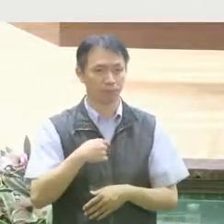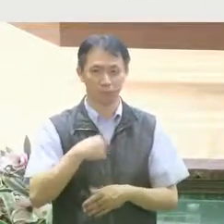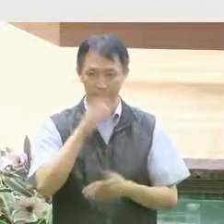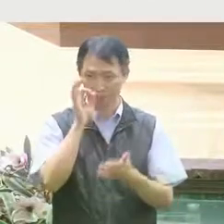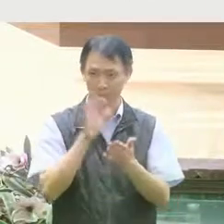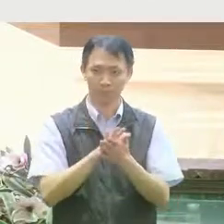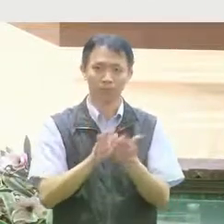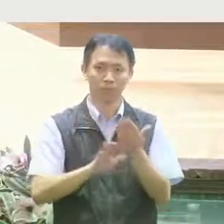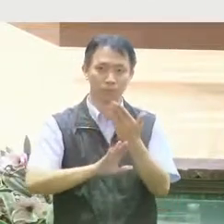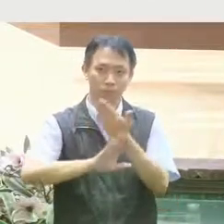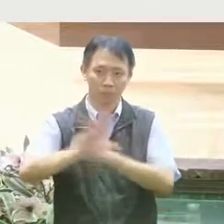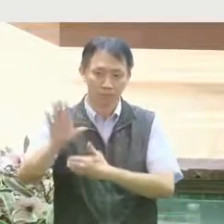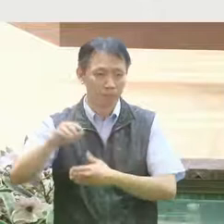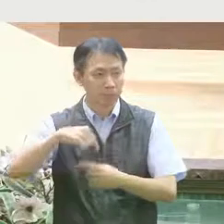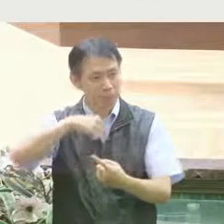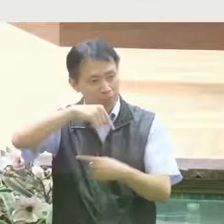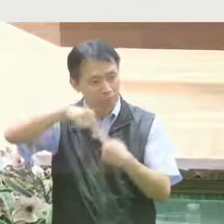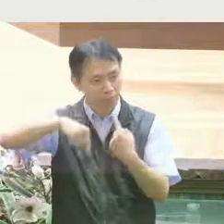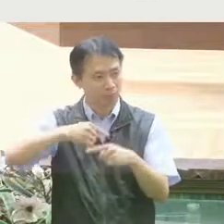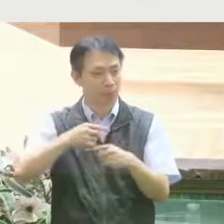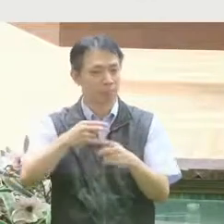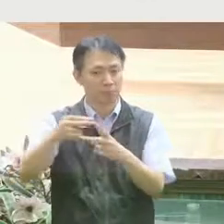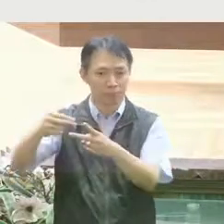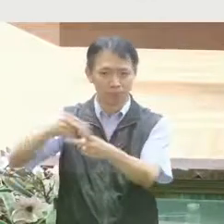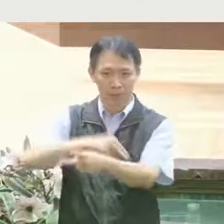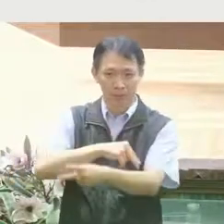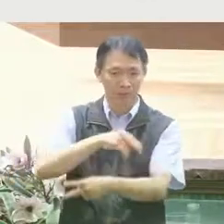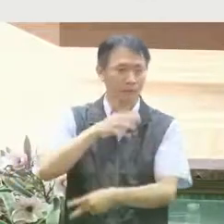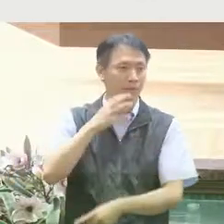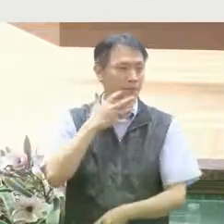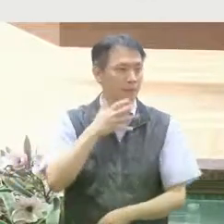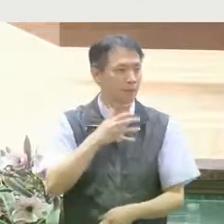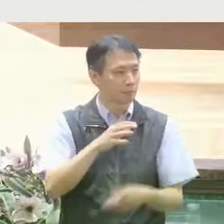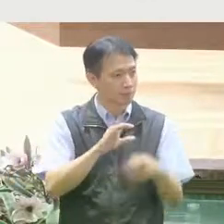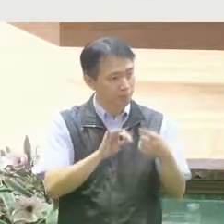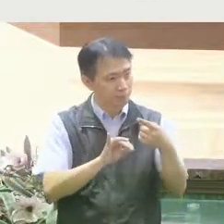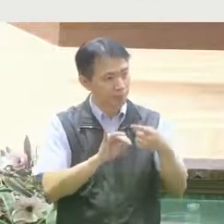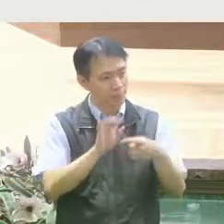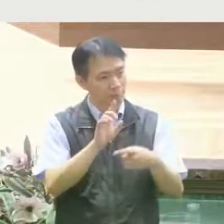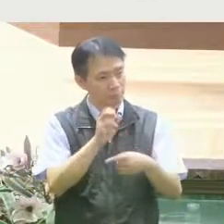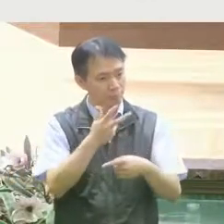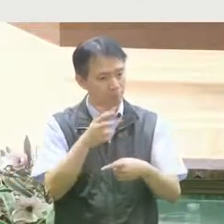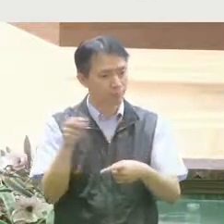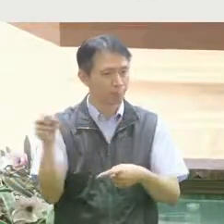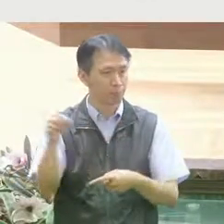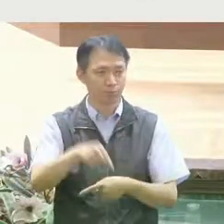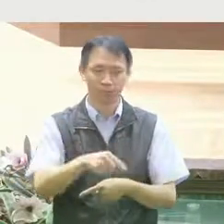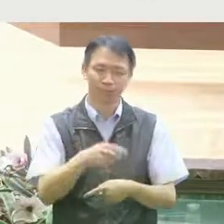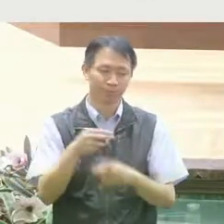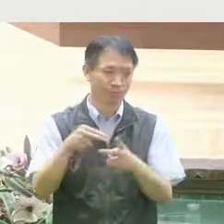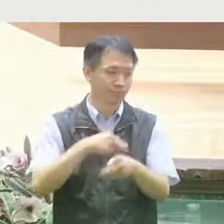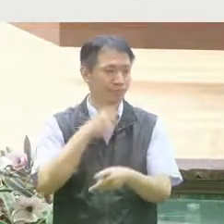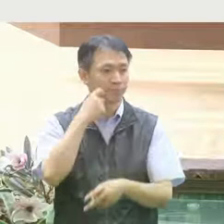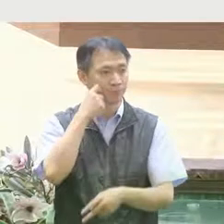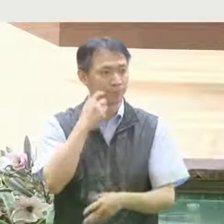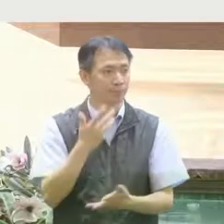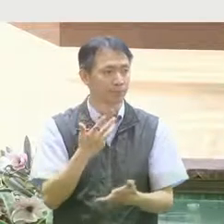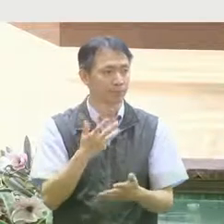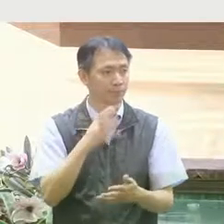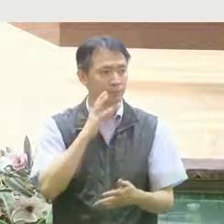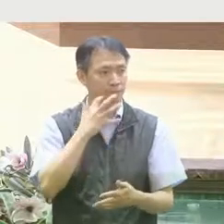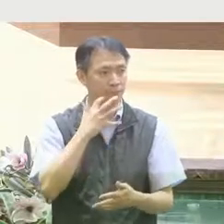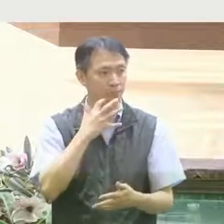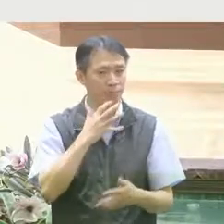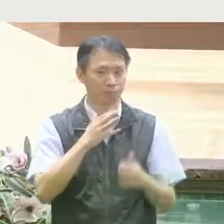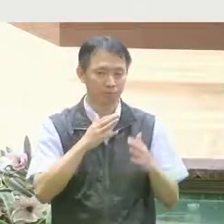现外地的短信没办法传送到大概 17% 的澳门电话号码。澳门的市